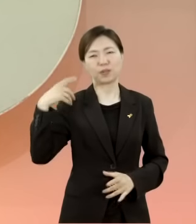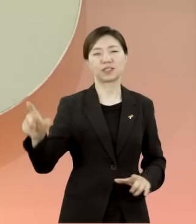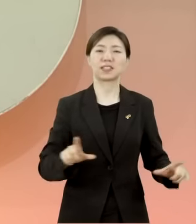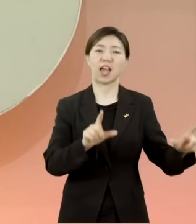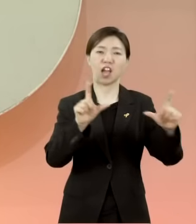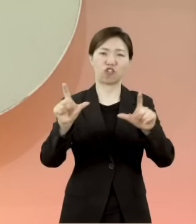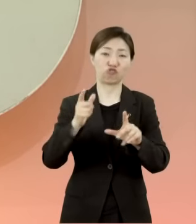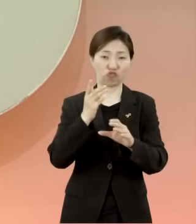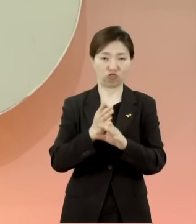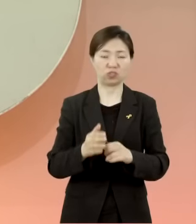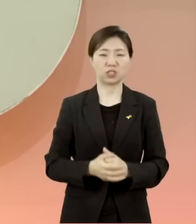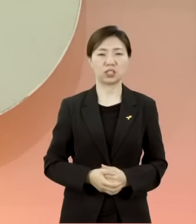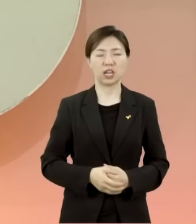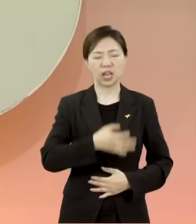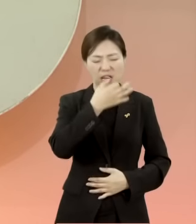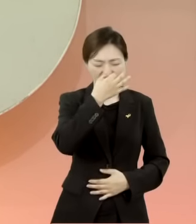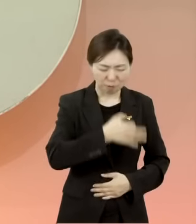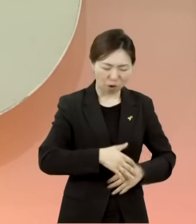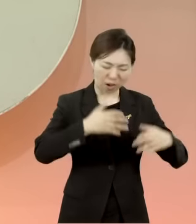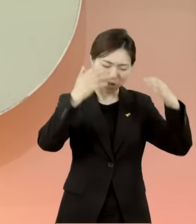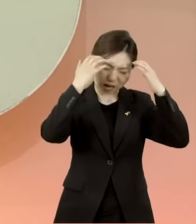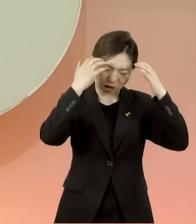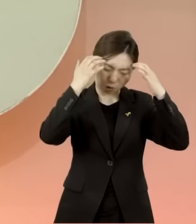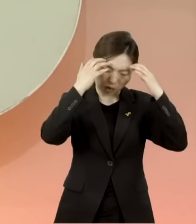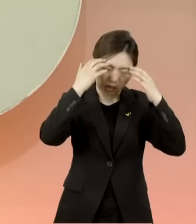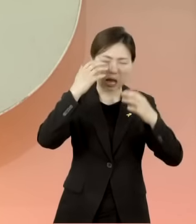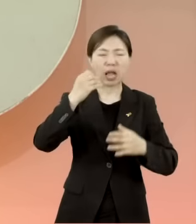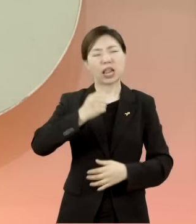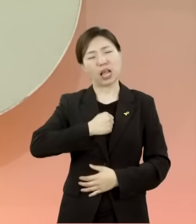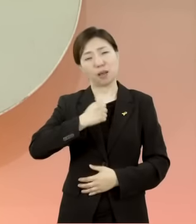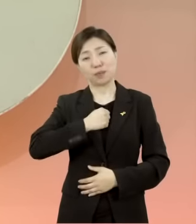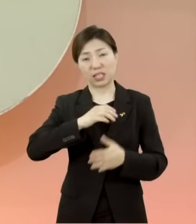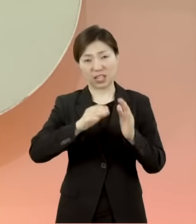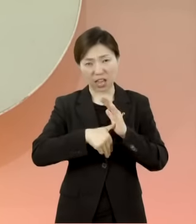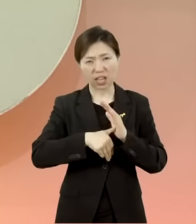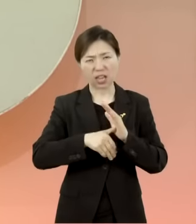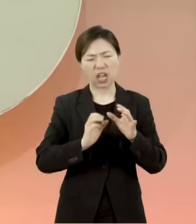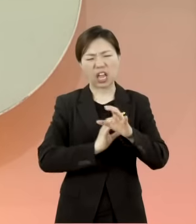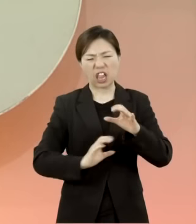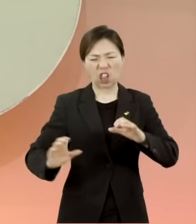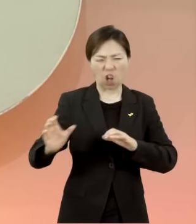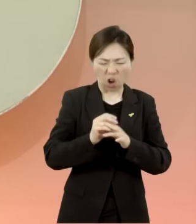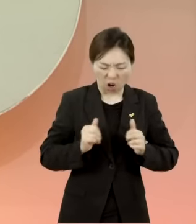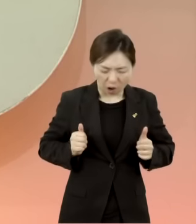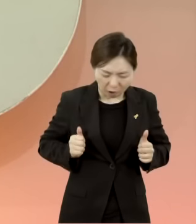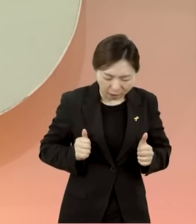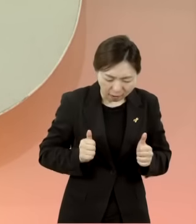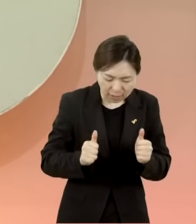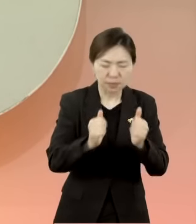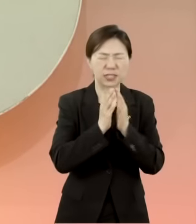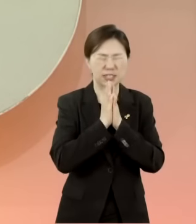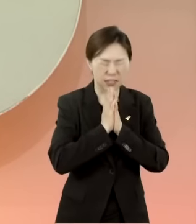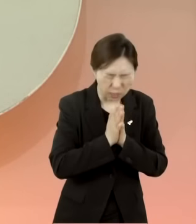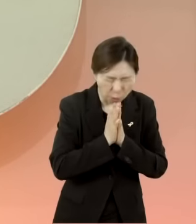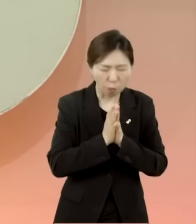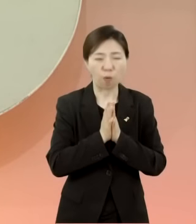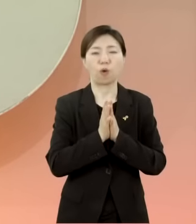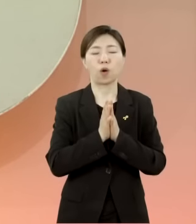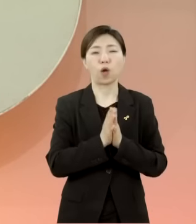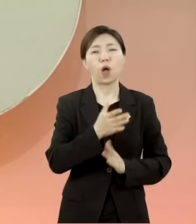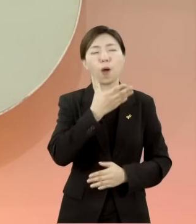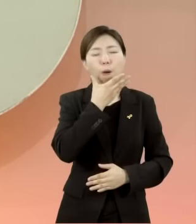내가 받으면서 살고 있는 겁니다 그래서 힘들고고 답할 때